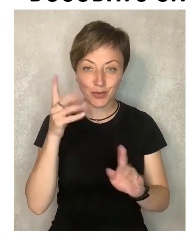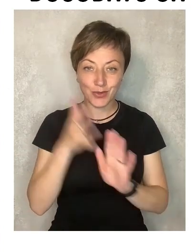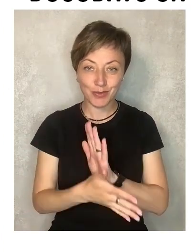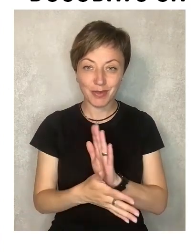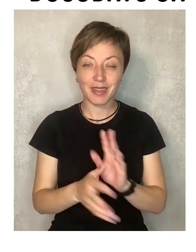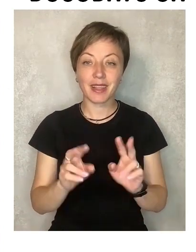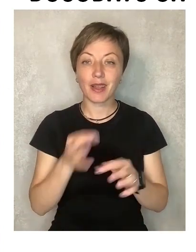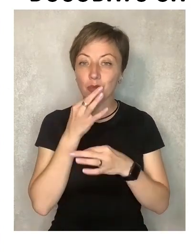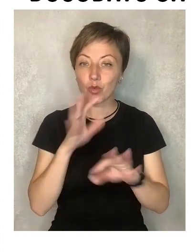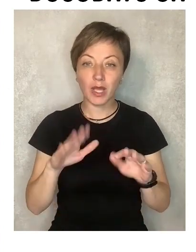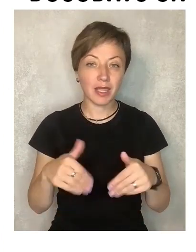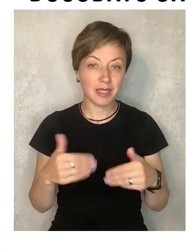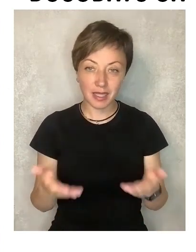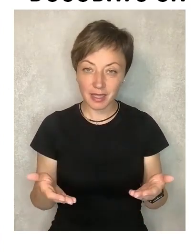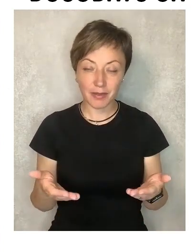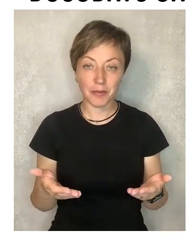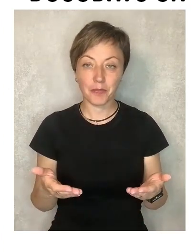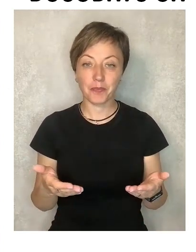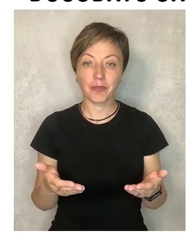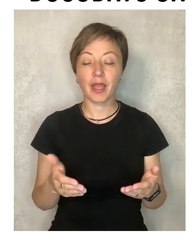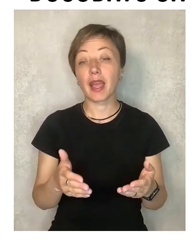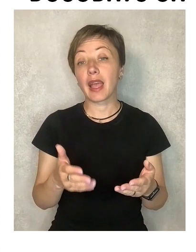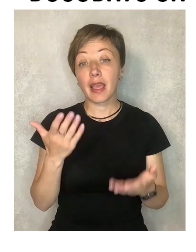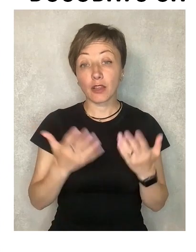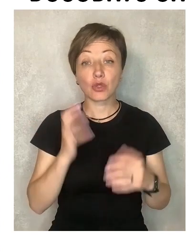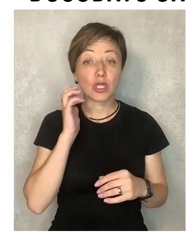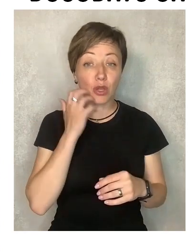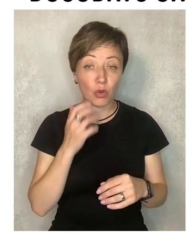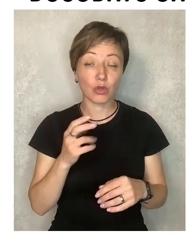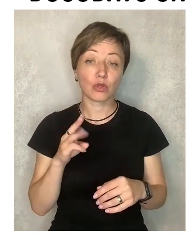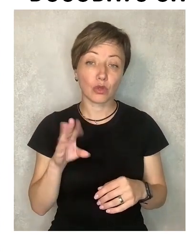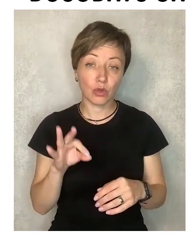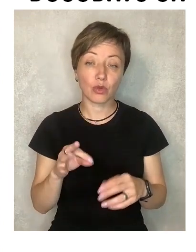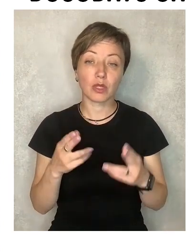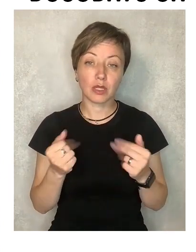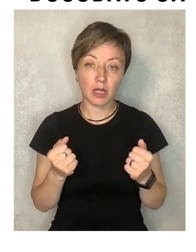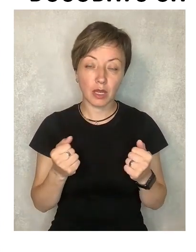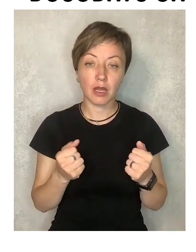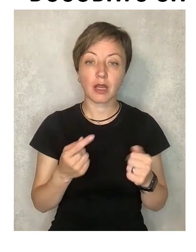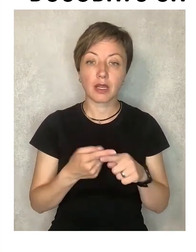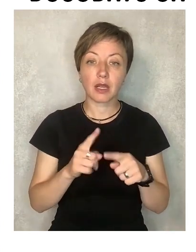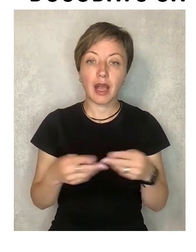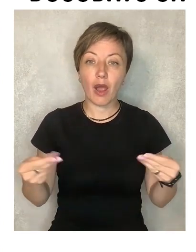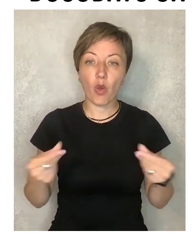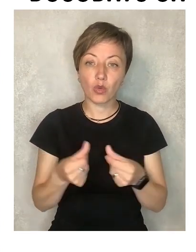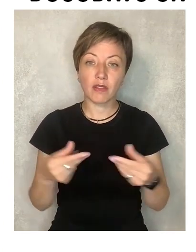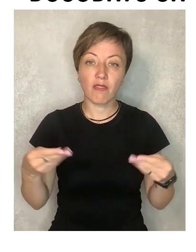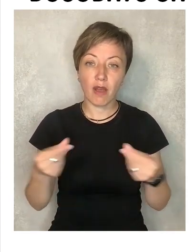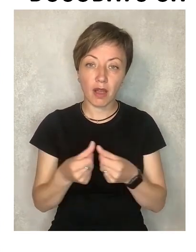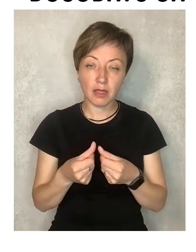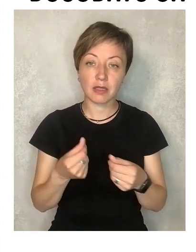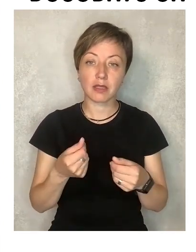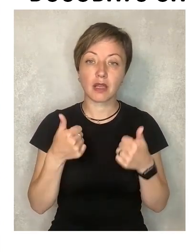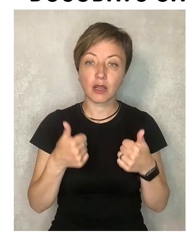будь-яких ініціатив. Ні, ну, якщо серйозно, то так, краудфандинг, він працював раніше, він працює дуже добре